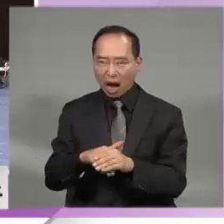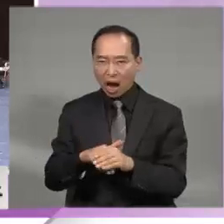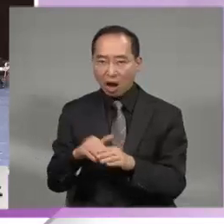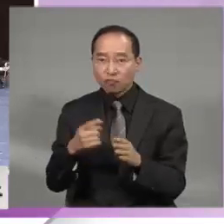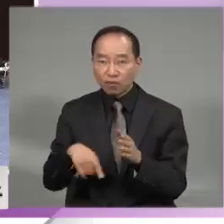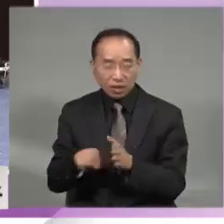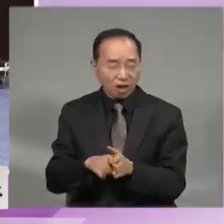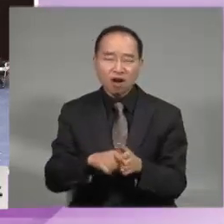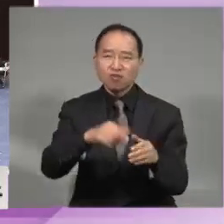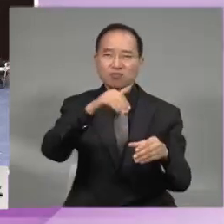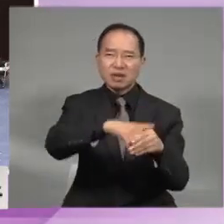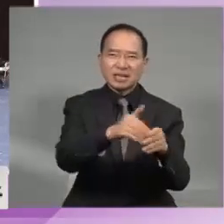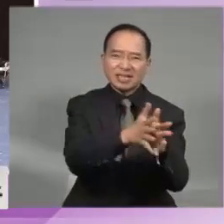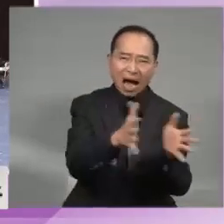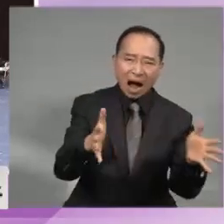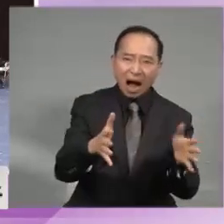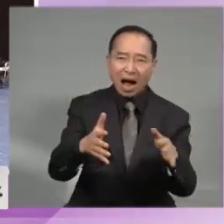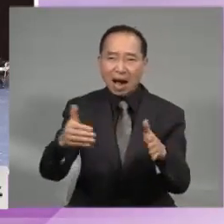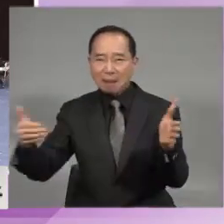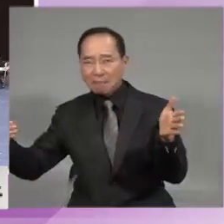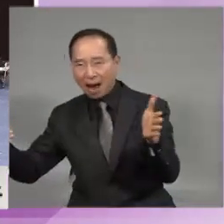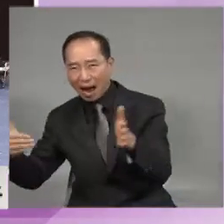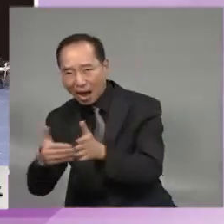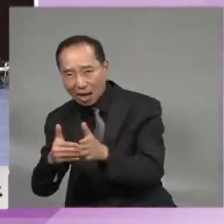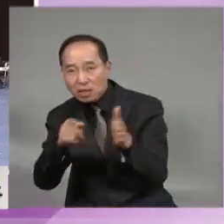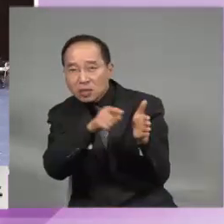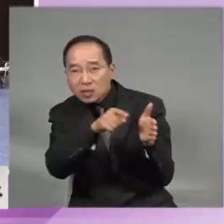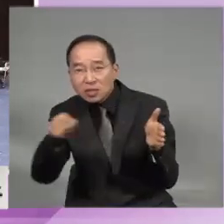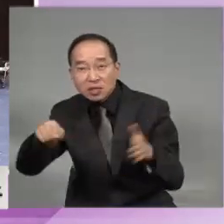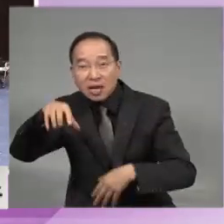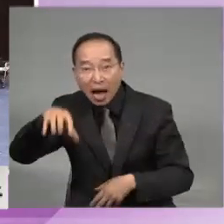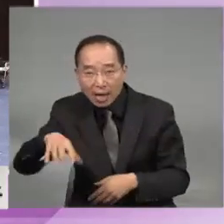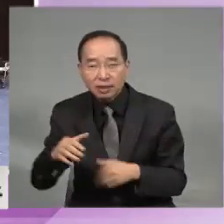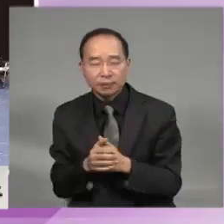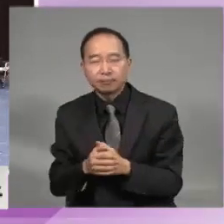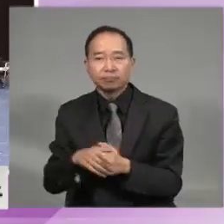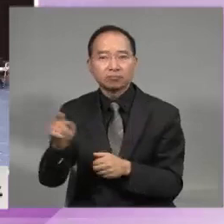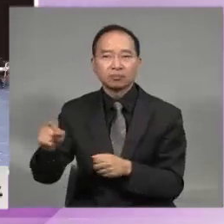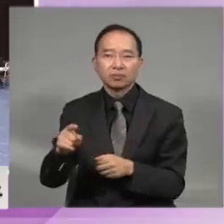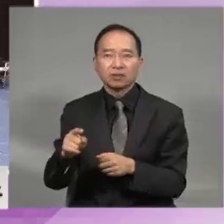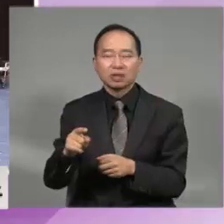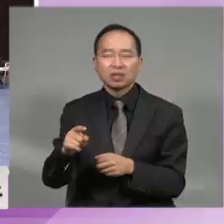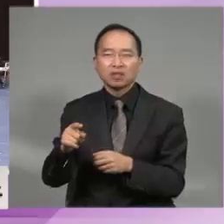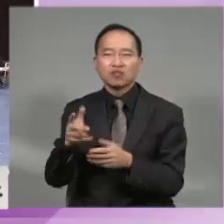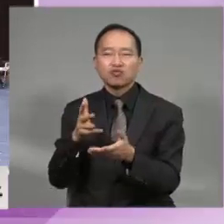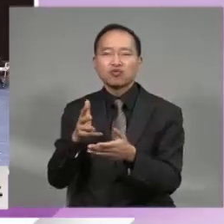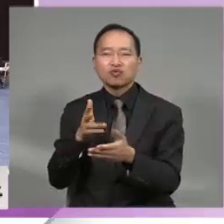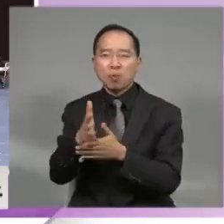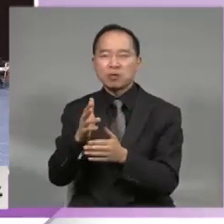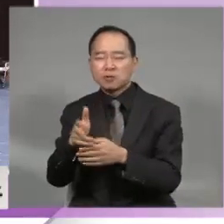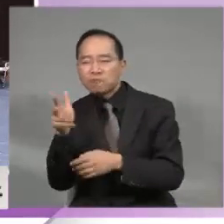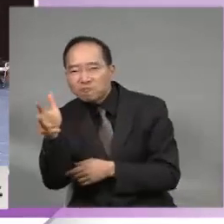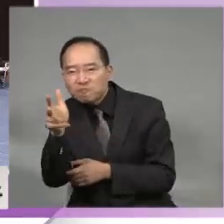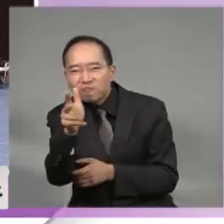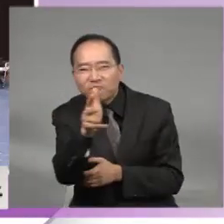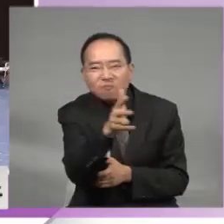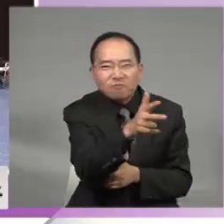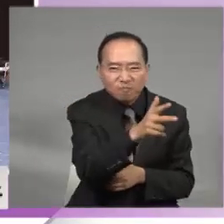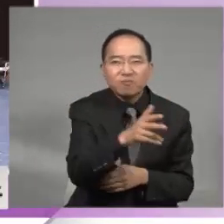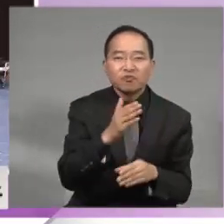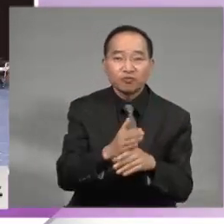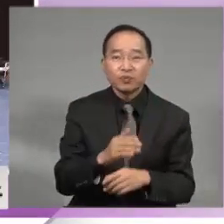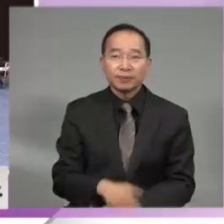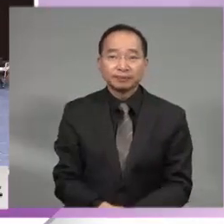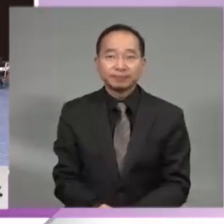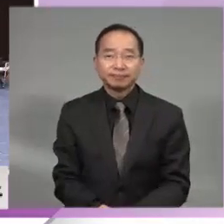순간부터 끝나는 순간까지 전국의 사전투표소 현장에 나가 있는 전문 리포터들과 투표 전 과정 생중계로 보내드리고 있습니다.